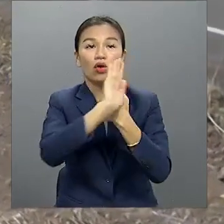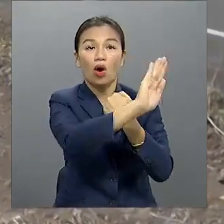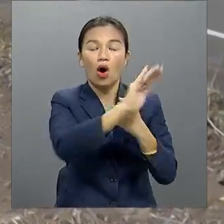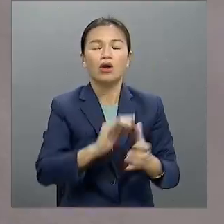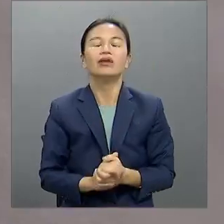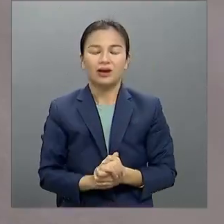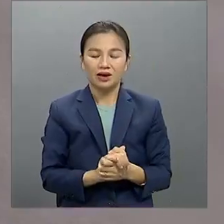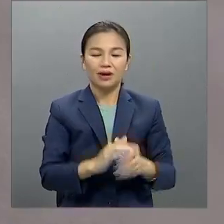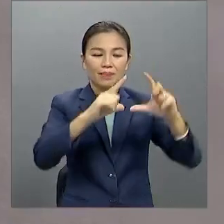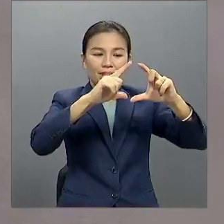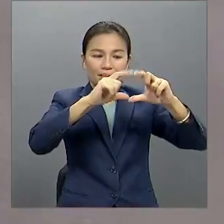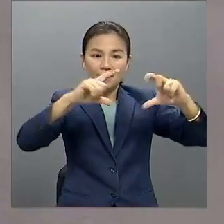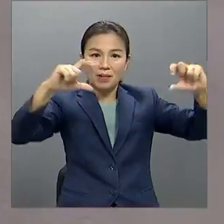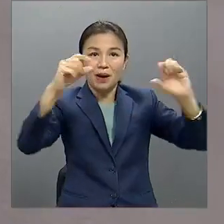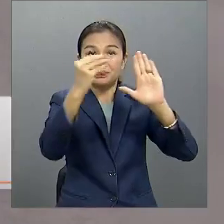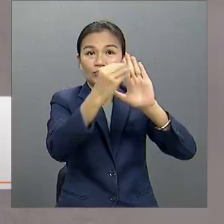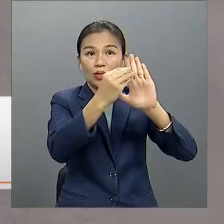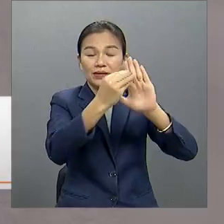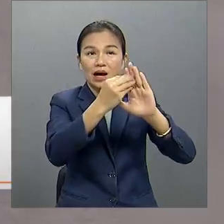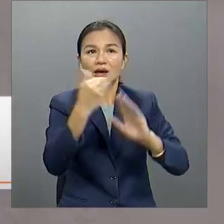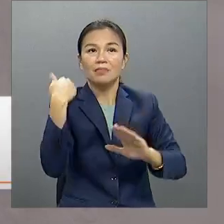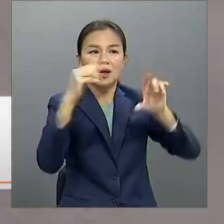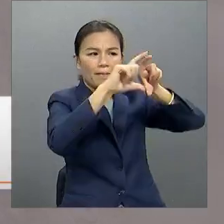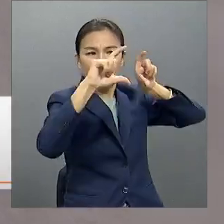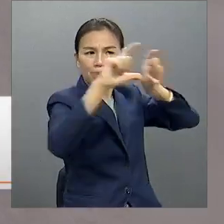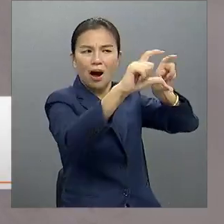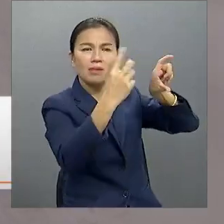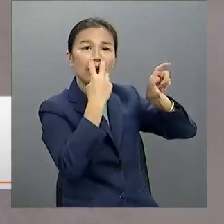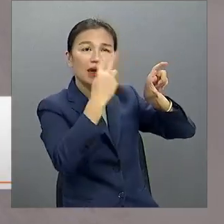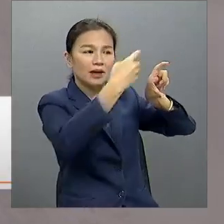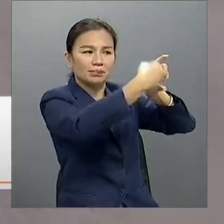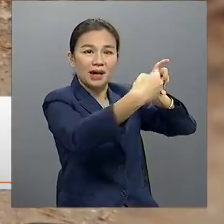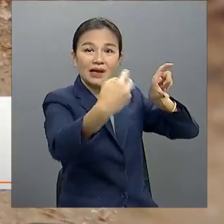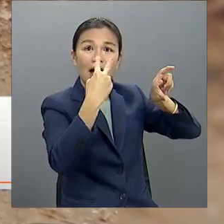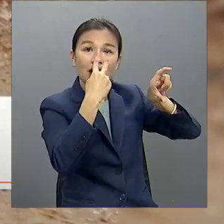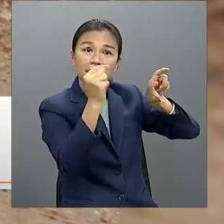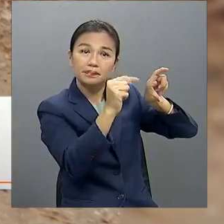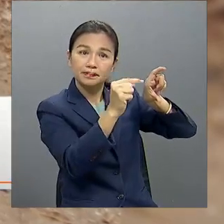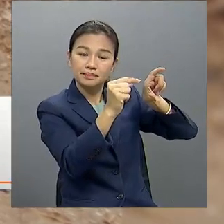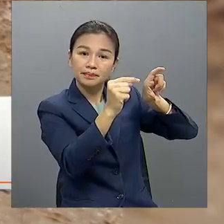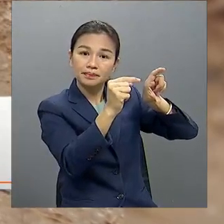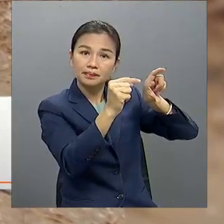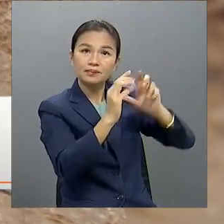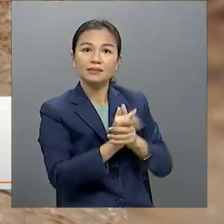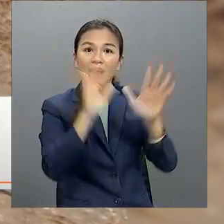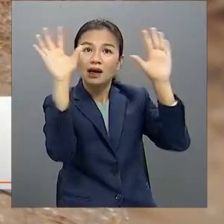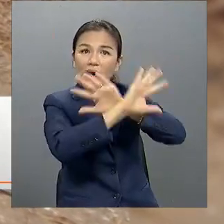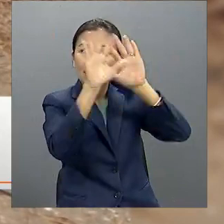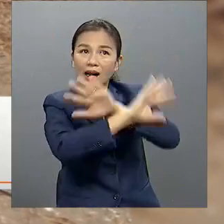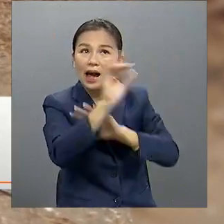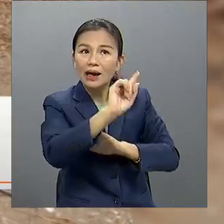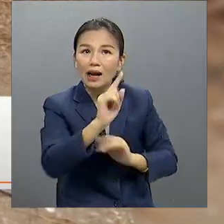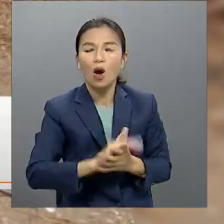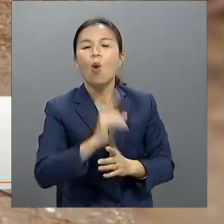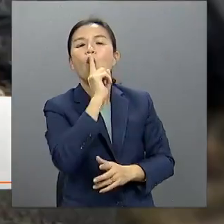ายไปปักไว้ทีนี้ไอ้ข้อความของป้ายที่ปักเนี่ยค่ะคุณผู้ชมคะเป็นลักษณะข้อความต่อว่า